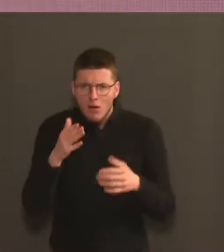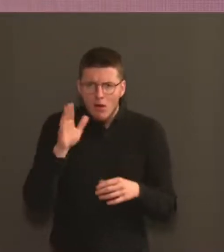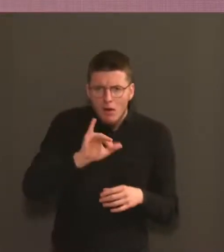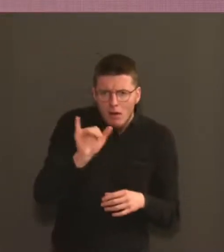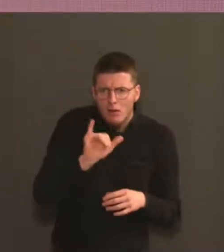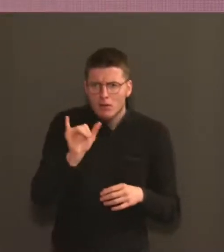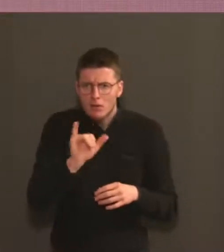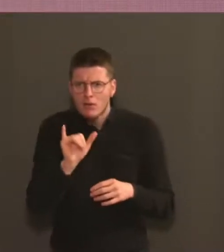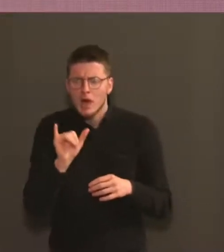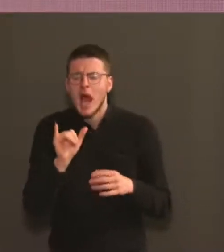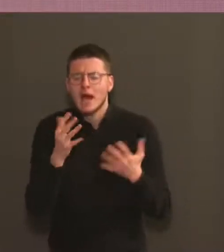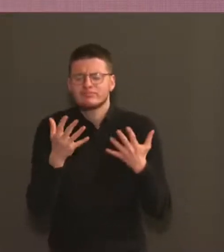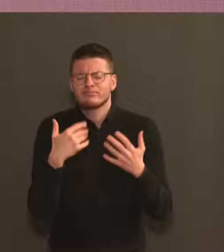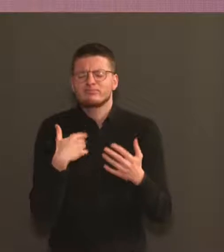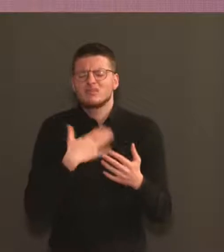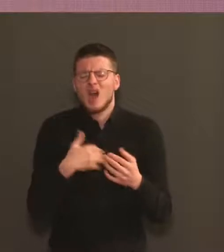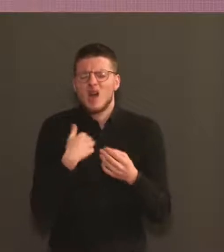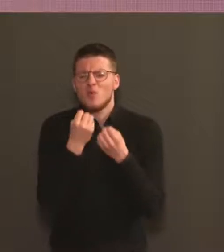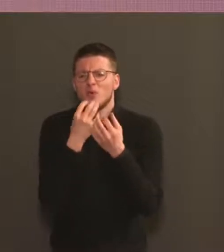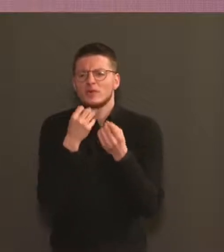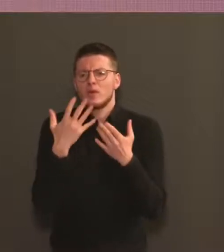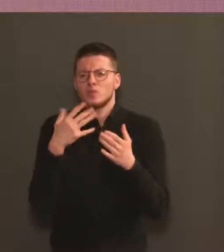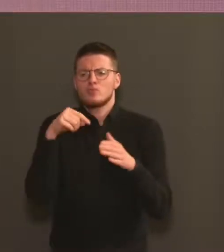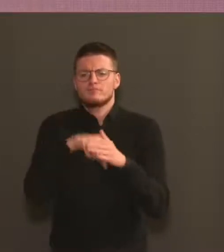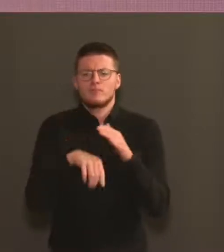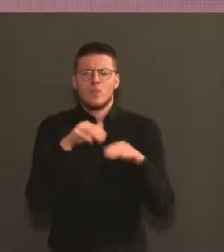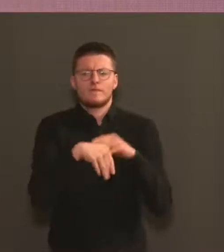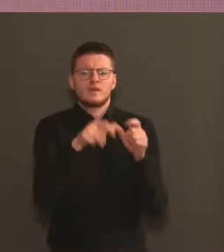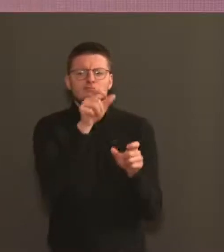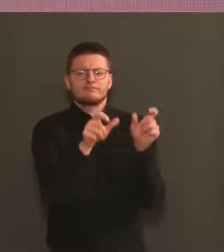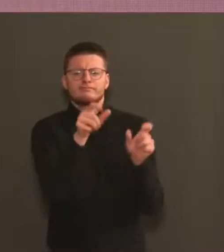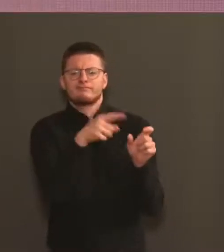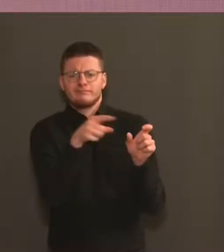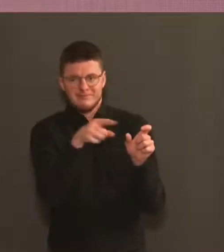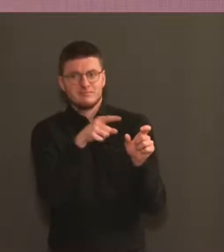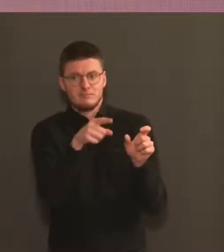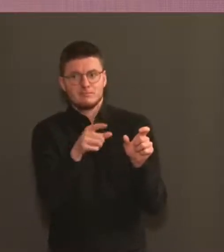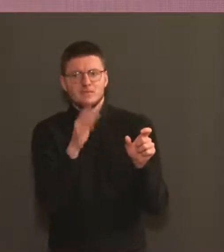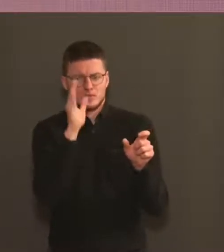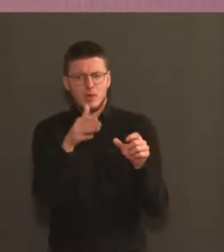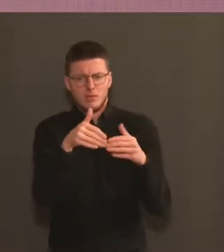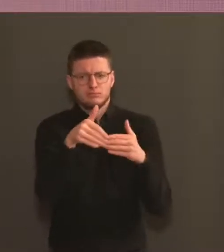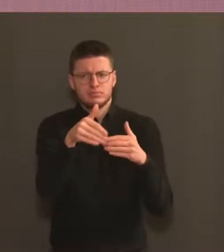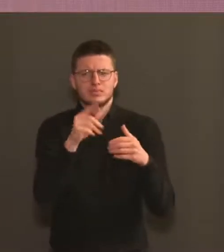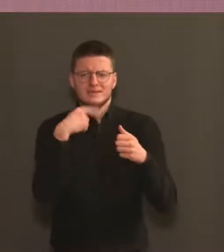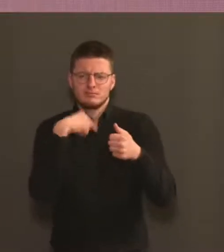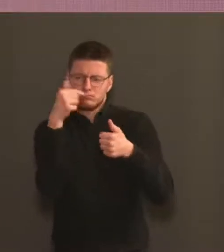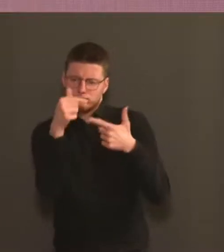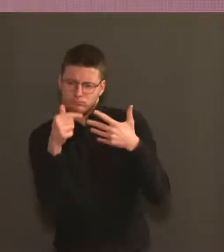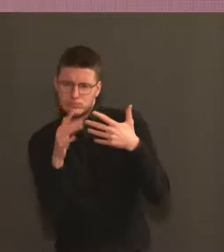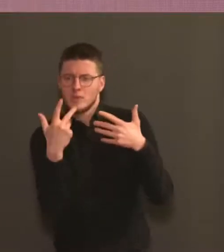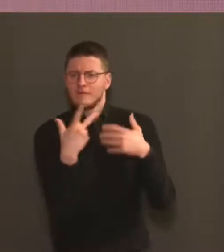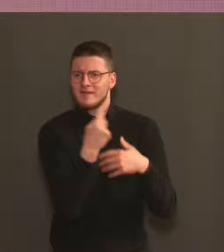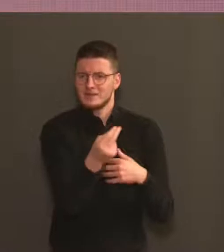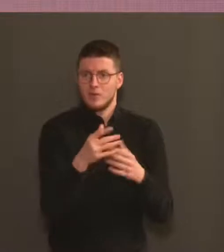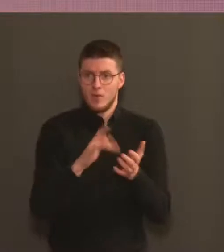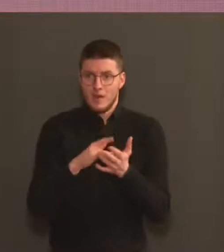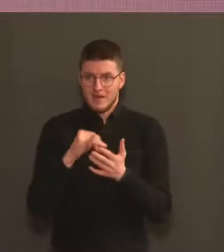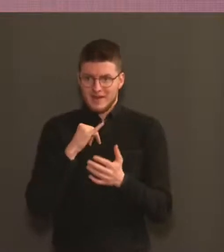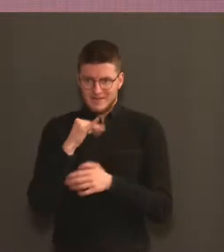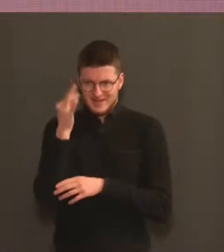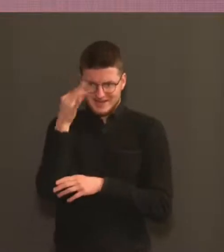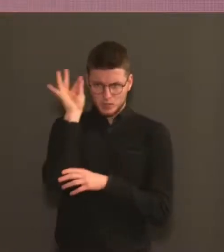Deze patiënten krijgen voorrang bij vaccinatie omwille van de risico's die ze lopen